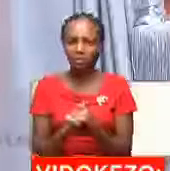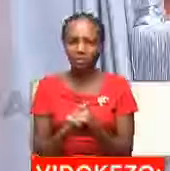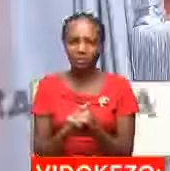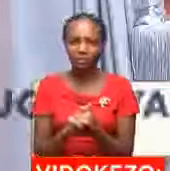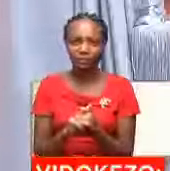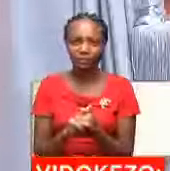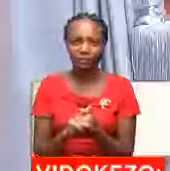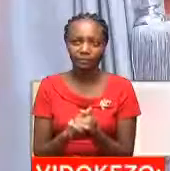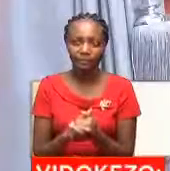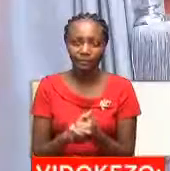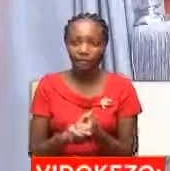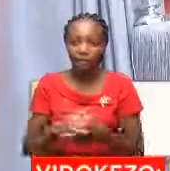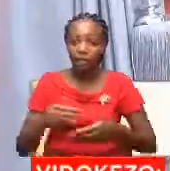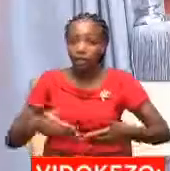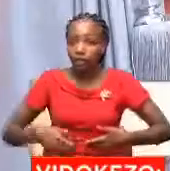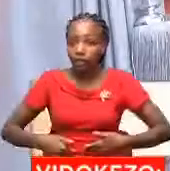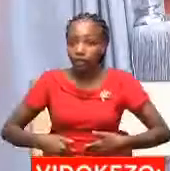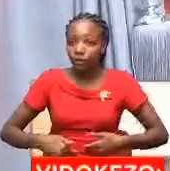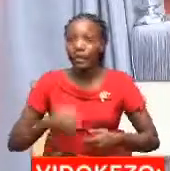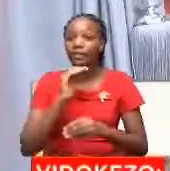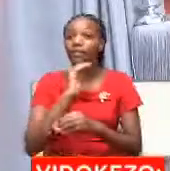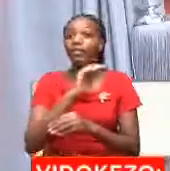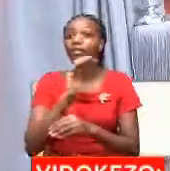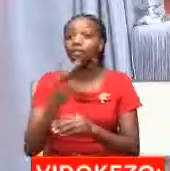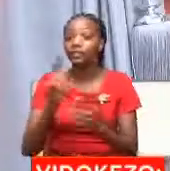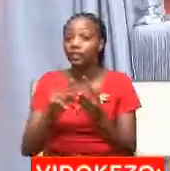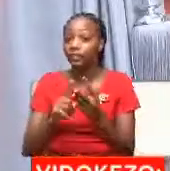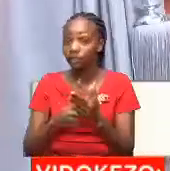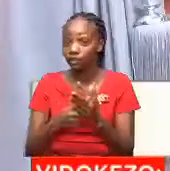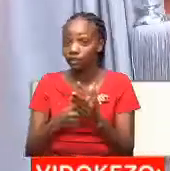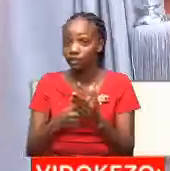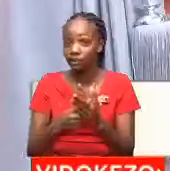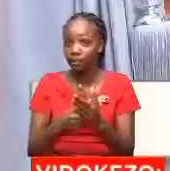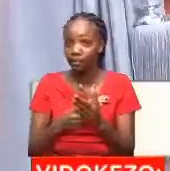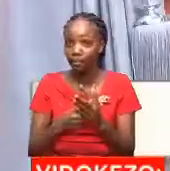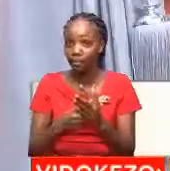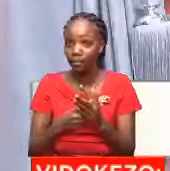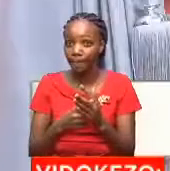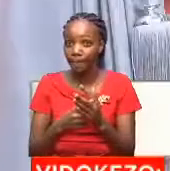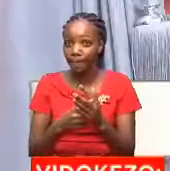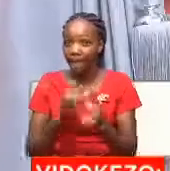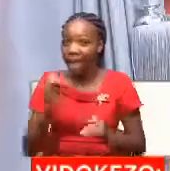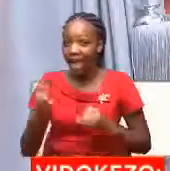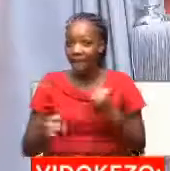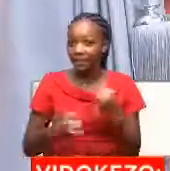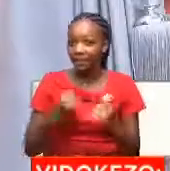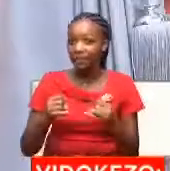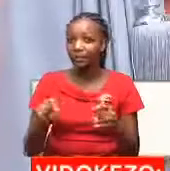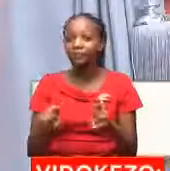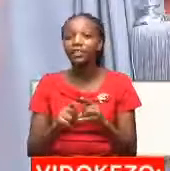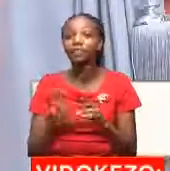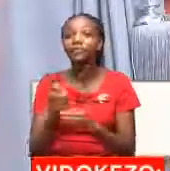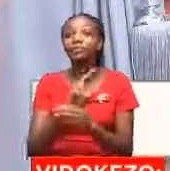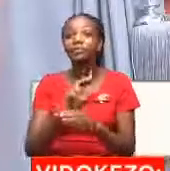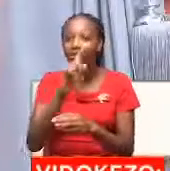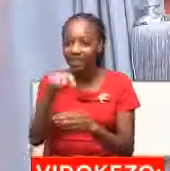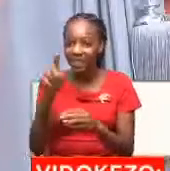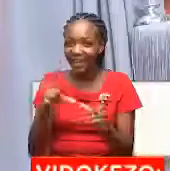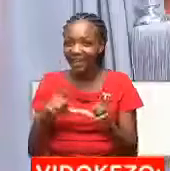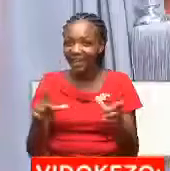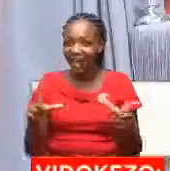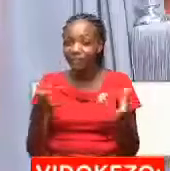Kwani kuwa vijana wamehimizwa kujitosa katika sanaa kwenye sekta ya filamu wakitumia lugha zinazotumika humo